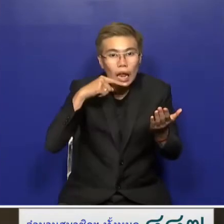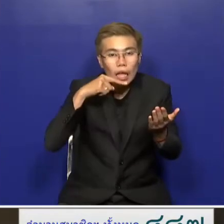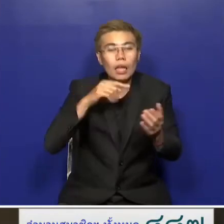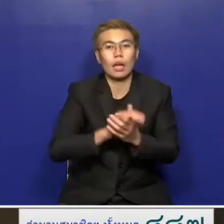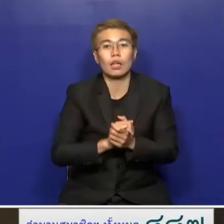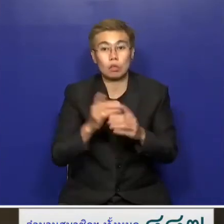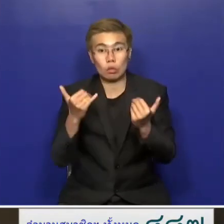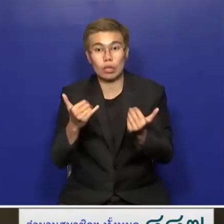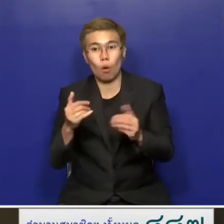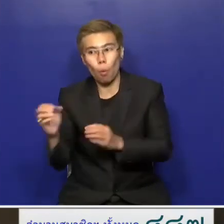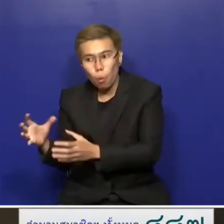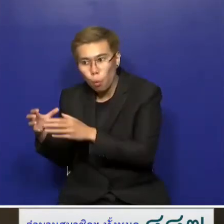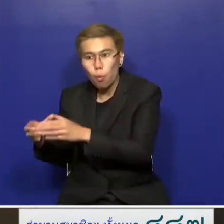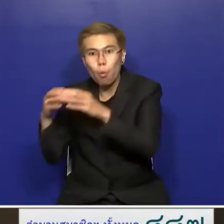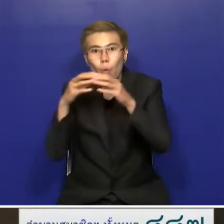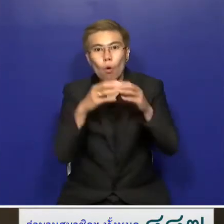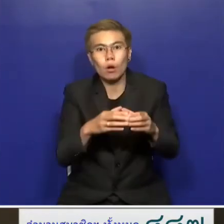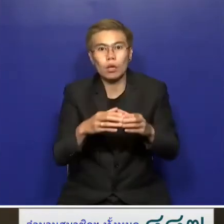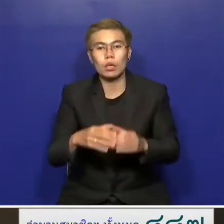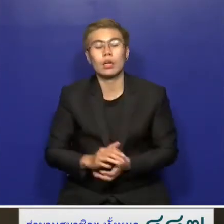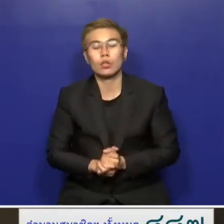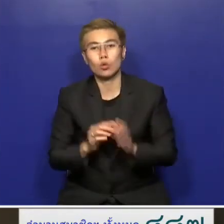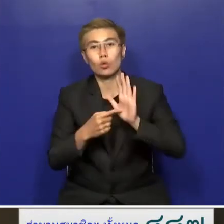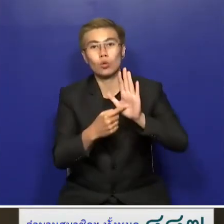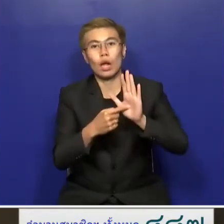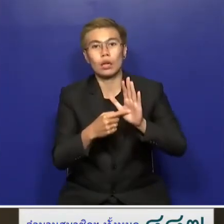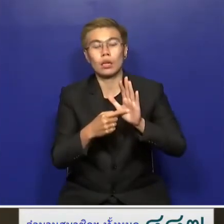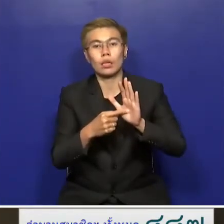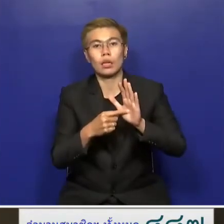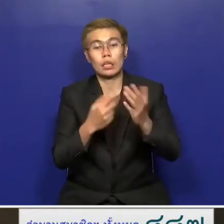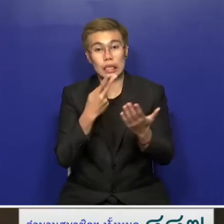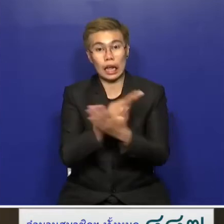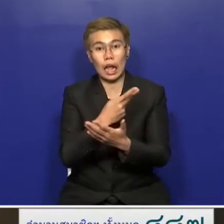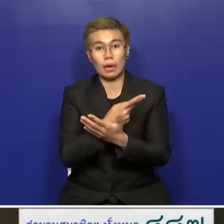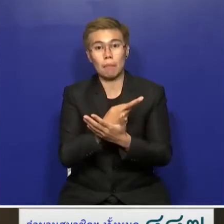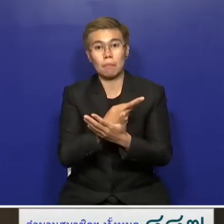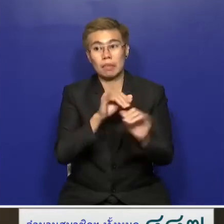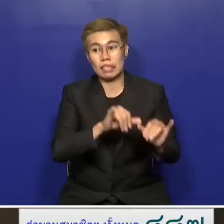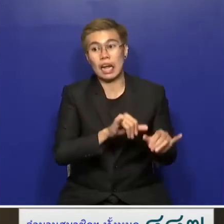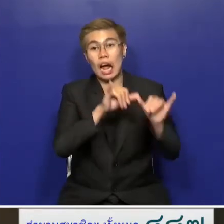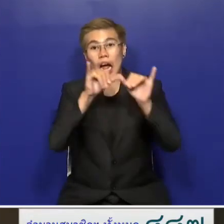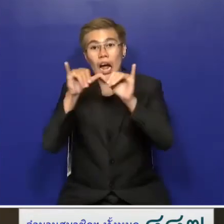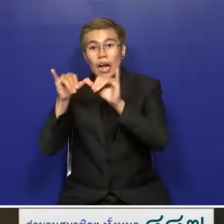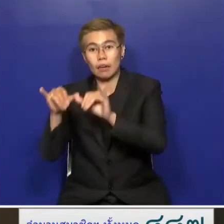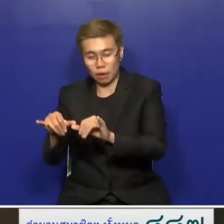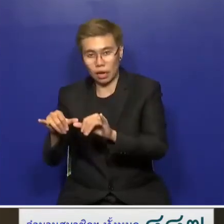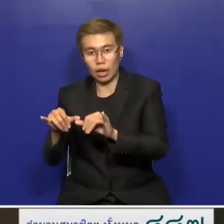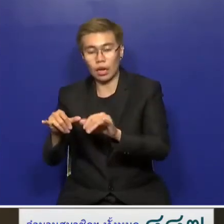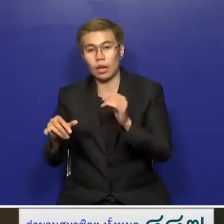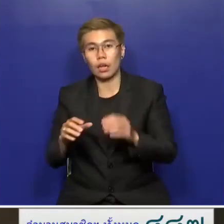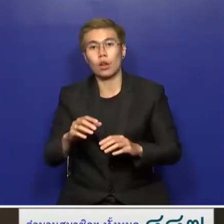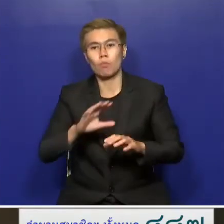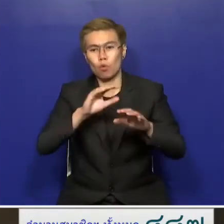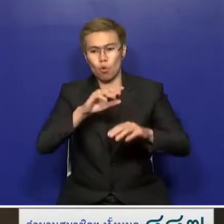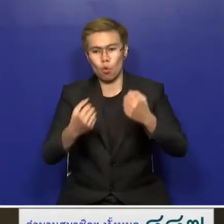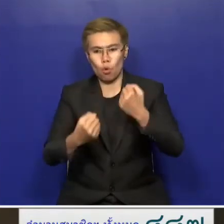อนนี้อย่เช่นยกตัอย่างจากสังขะบุรีมาที่สมุสงคำก็จะมีรถตู้ไปรับคิดข้าหั